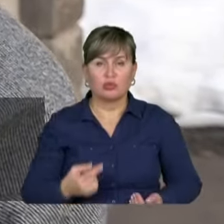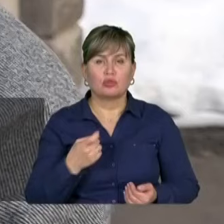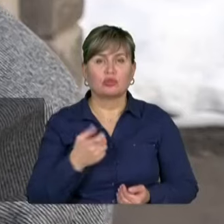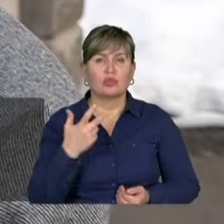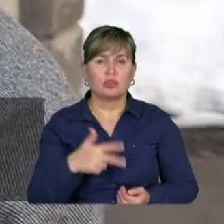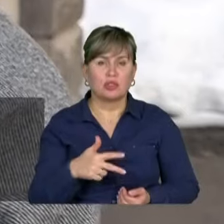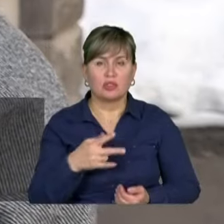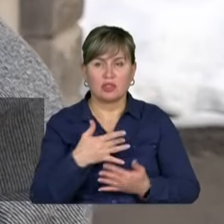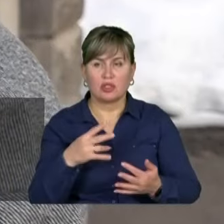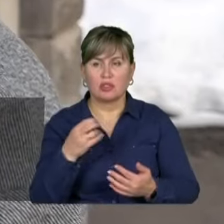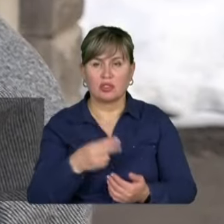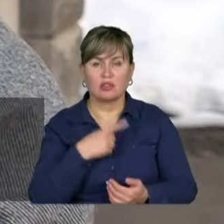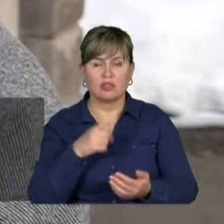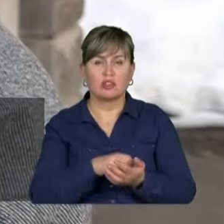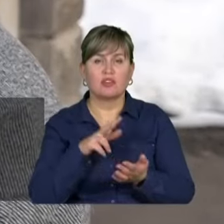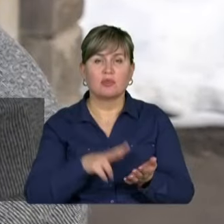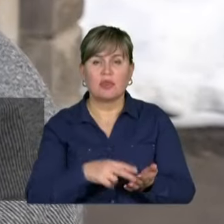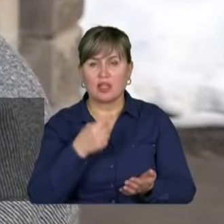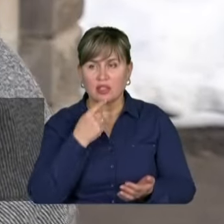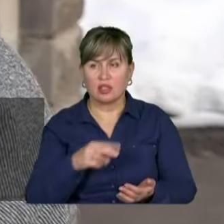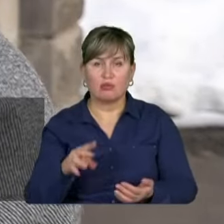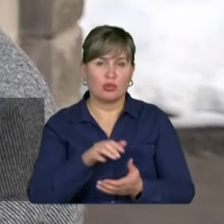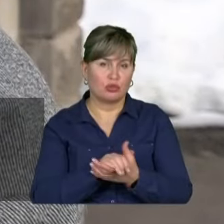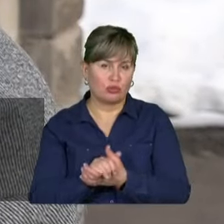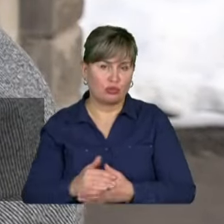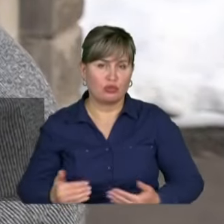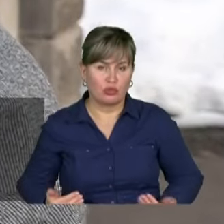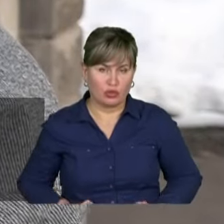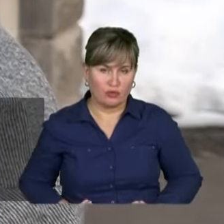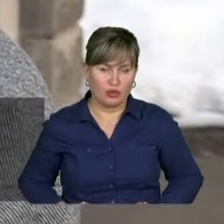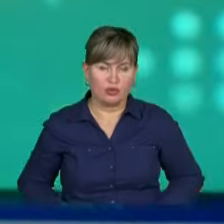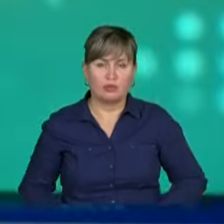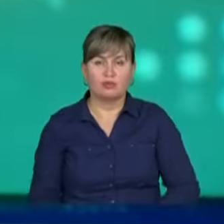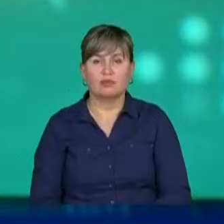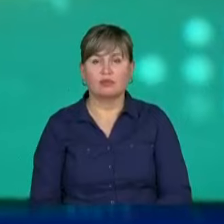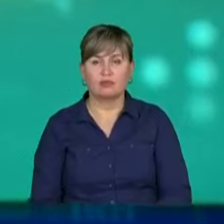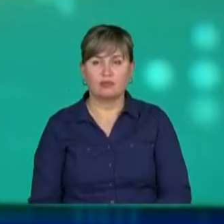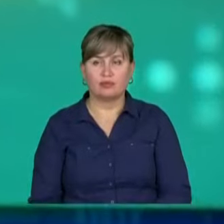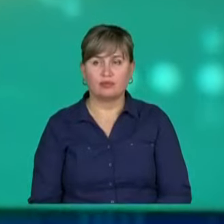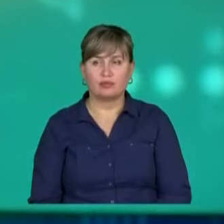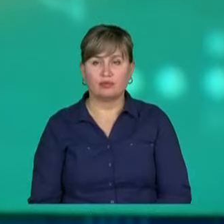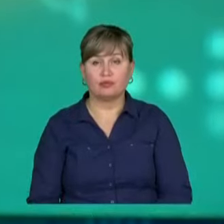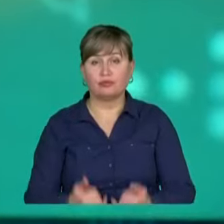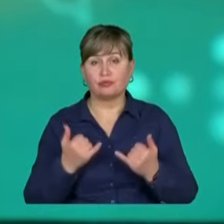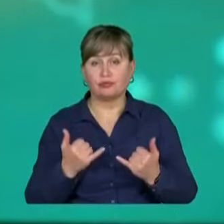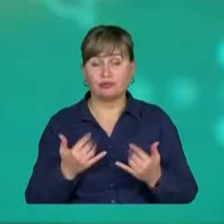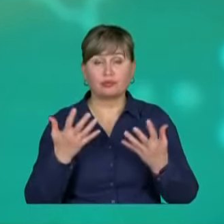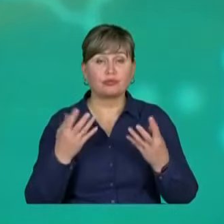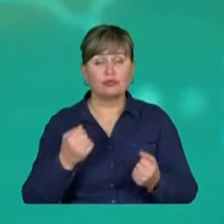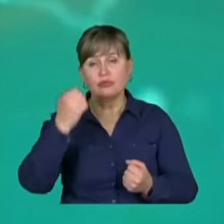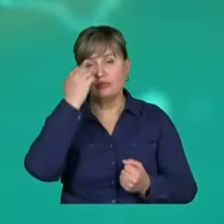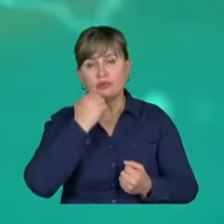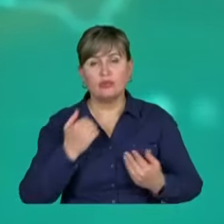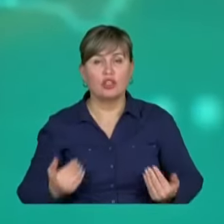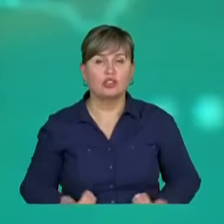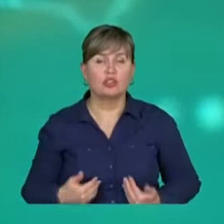130 этносов, говорят на 18 языках. Мы все дружно живем под одним шанраком. Сегодня же с Днем благодарности